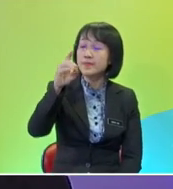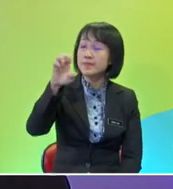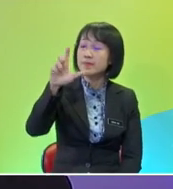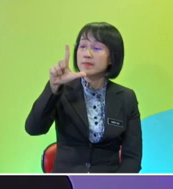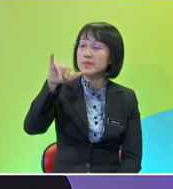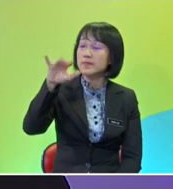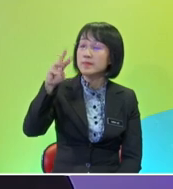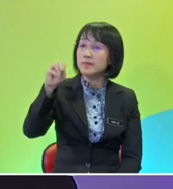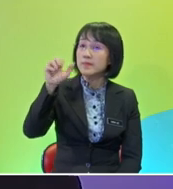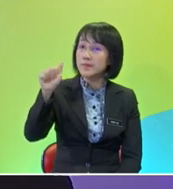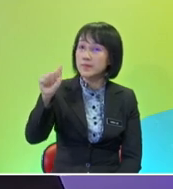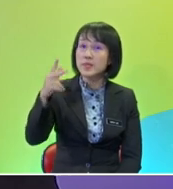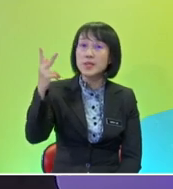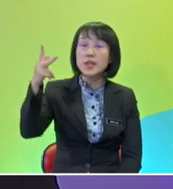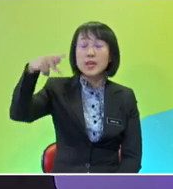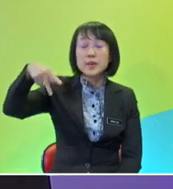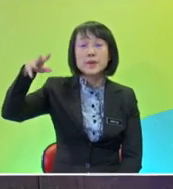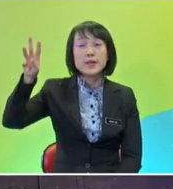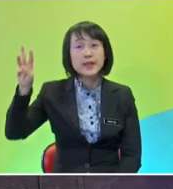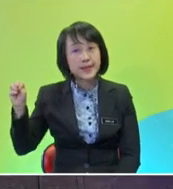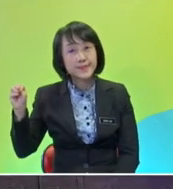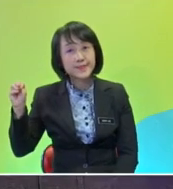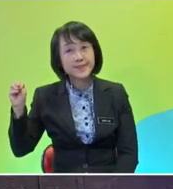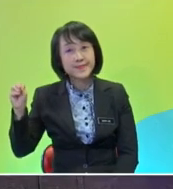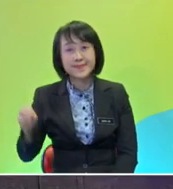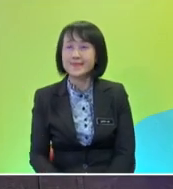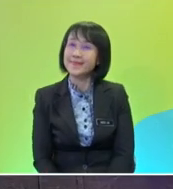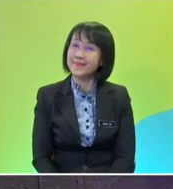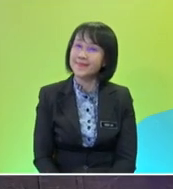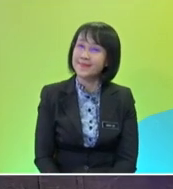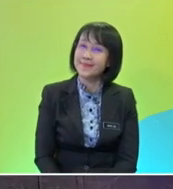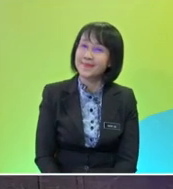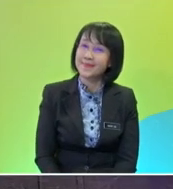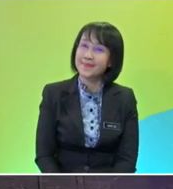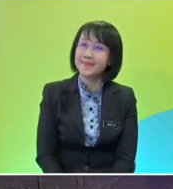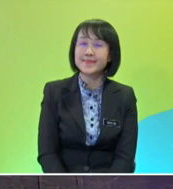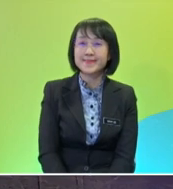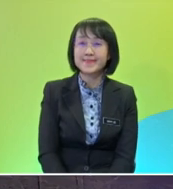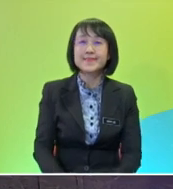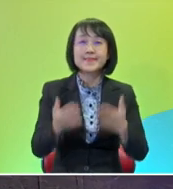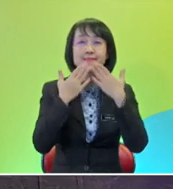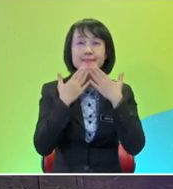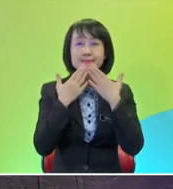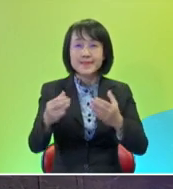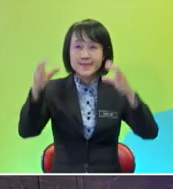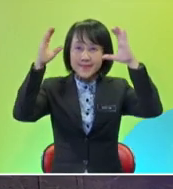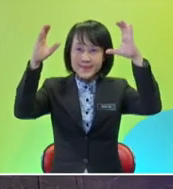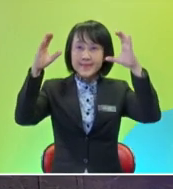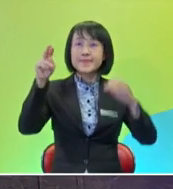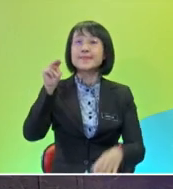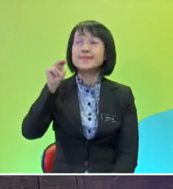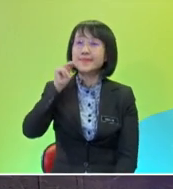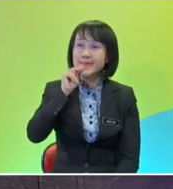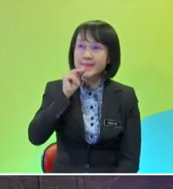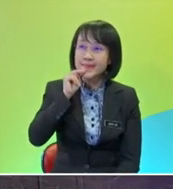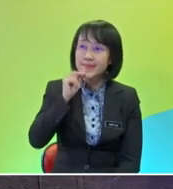delima KPM. Okey, baiklah Cikgu Nancy, seperti tertera di skrin sekarang. Terima kasih Cikgu Nancy. Tapi kan bila